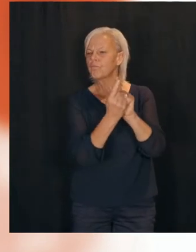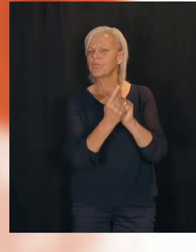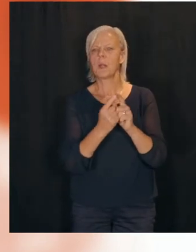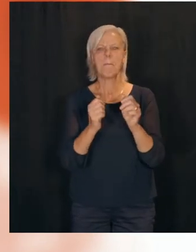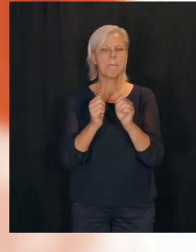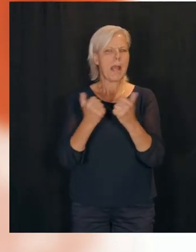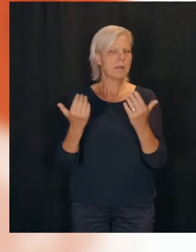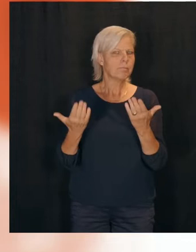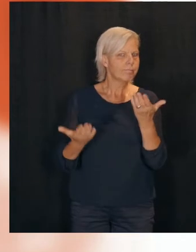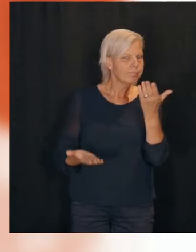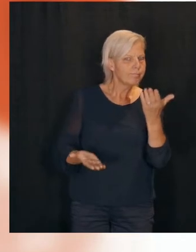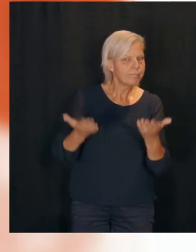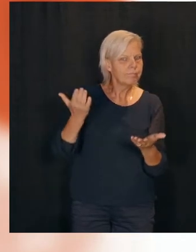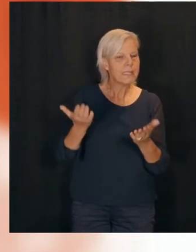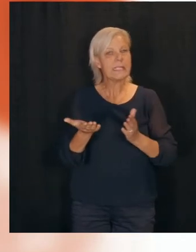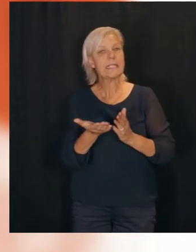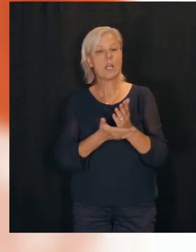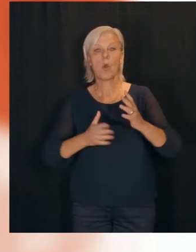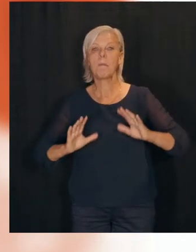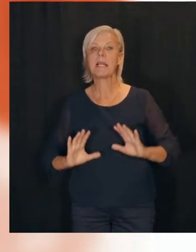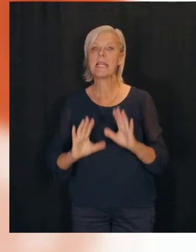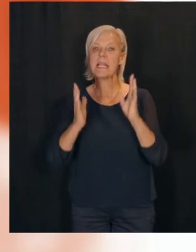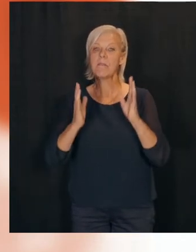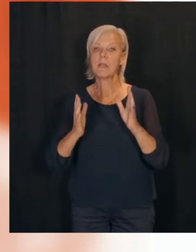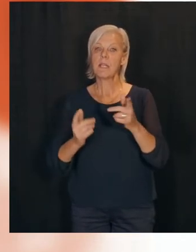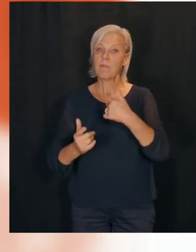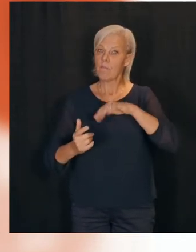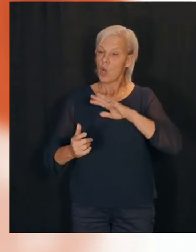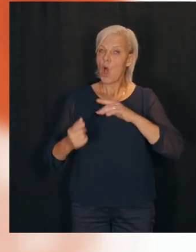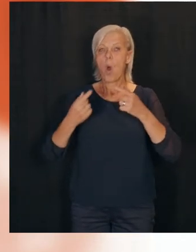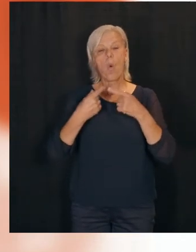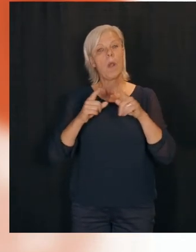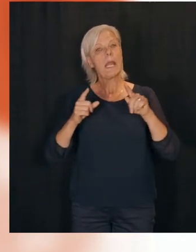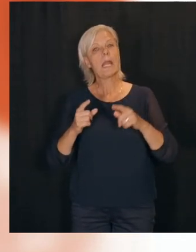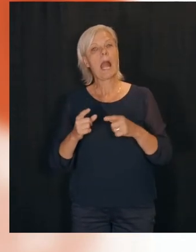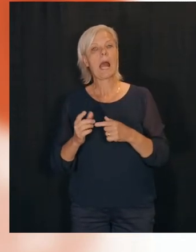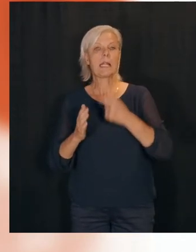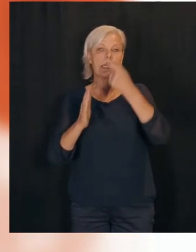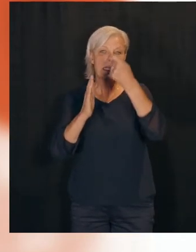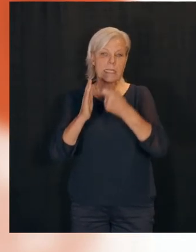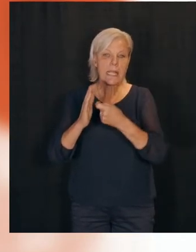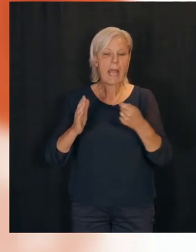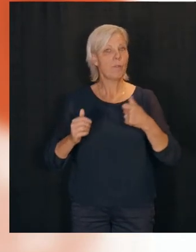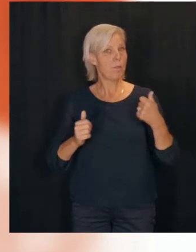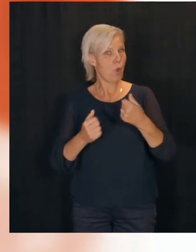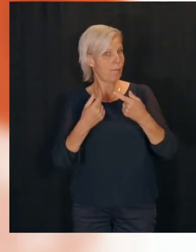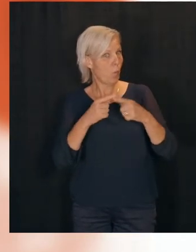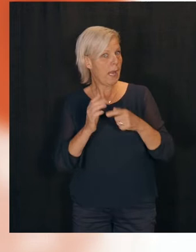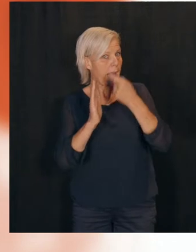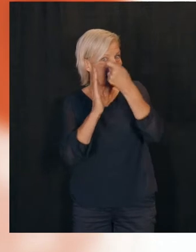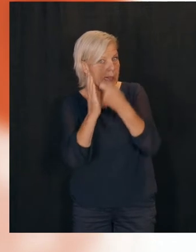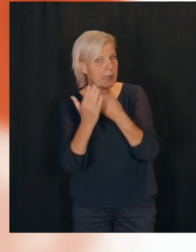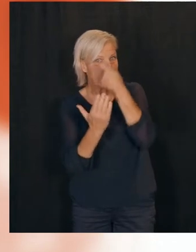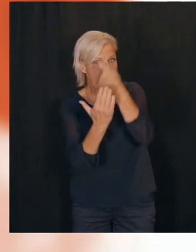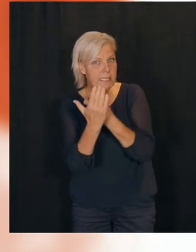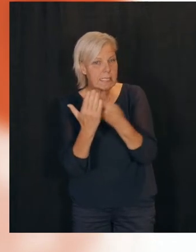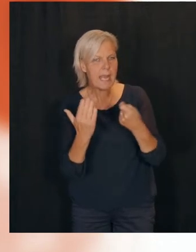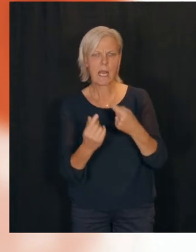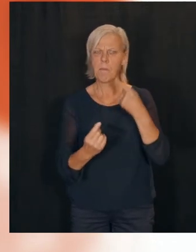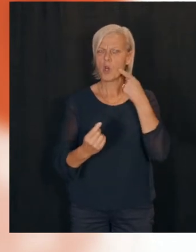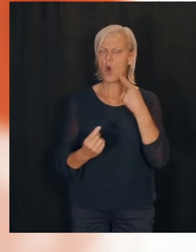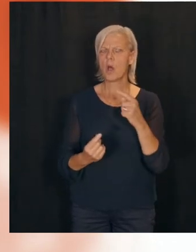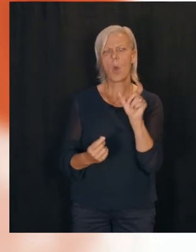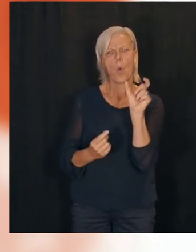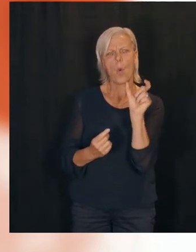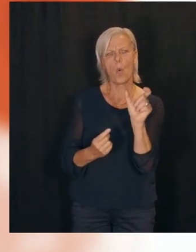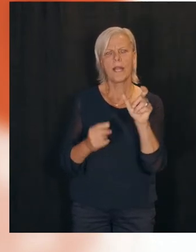det beror ju på, genom livet vill vi ha olika design runt oss, vi behöver olika design. När man hör ordet universell utformning